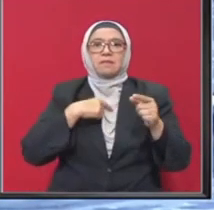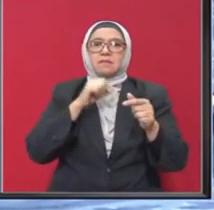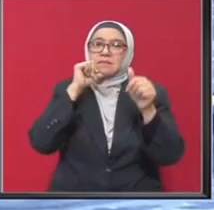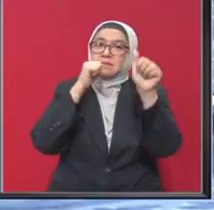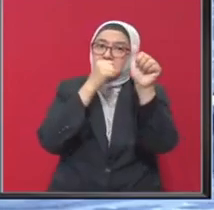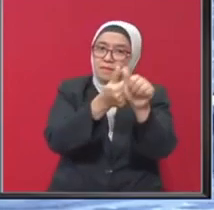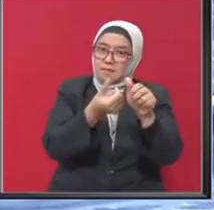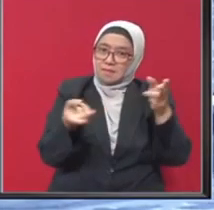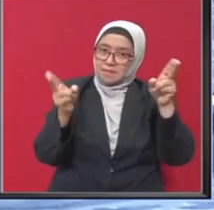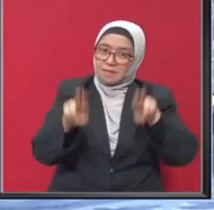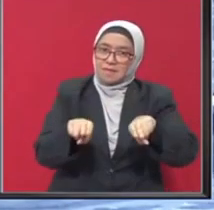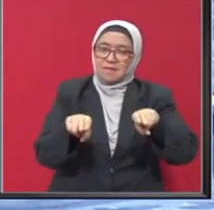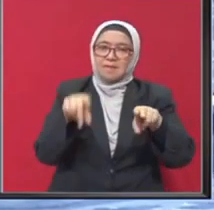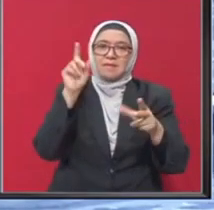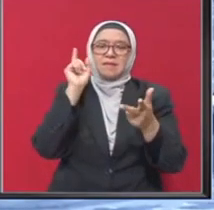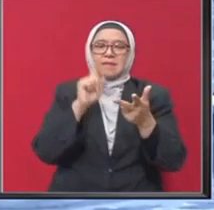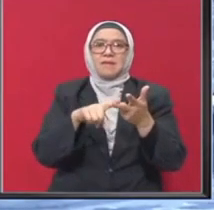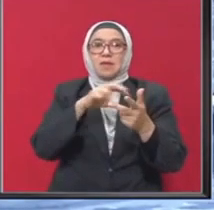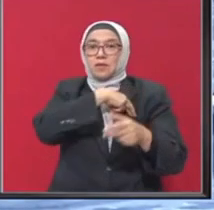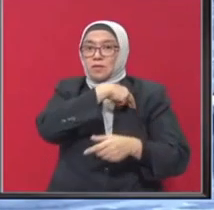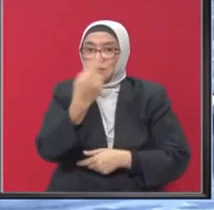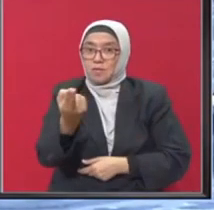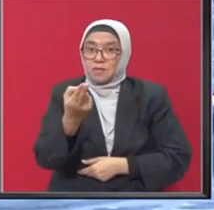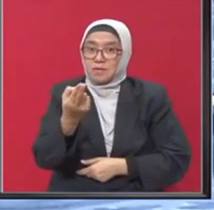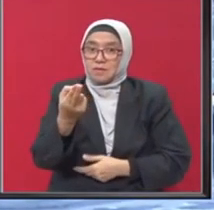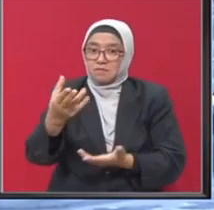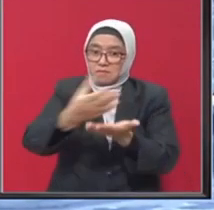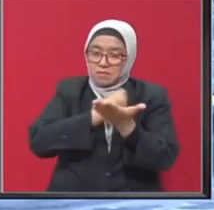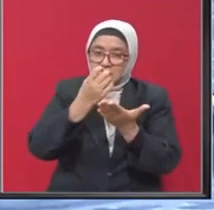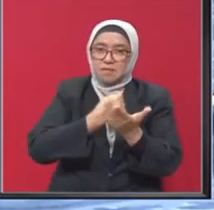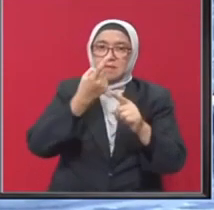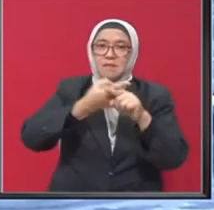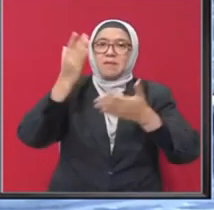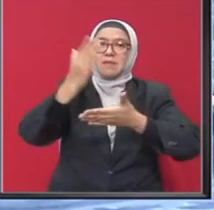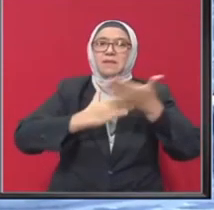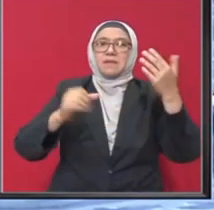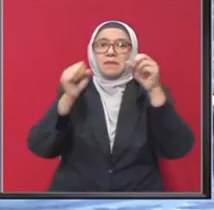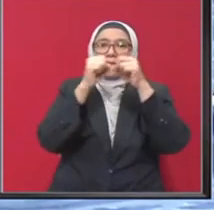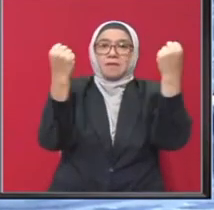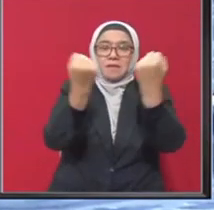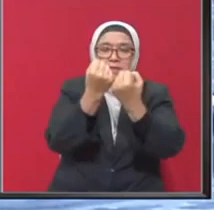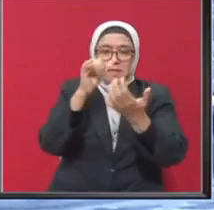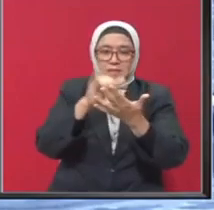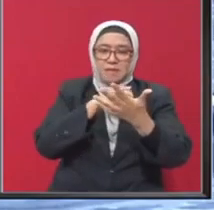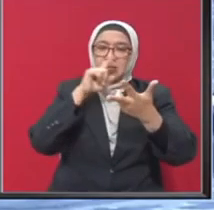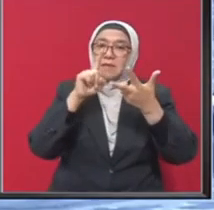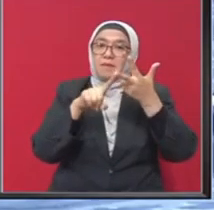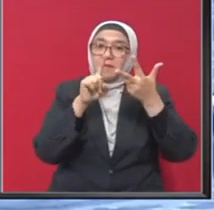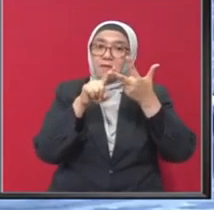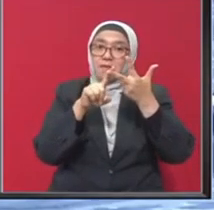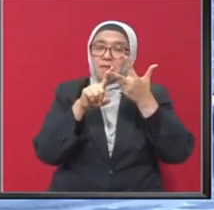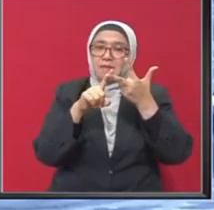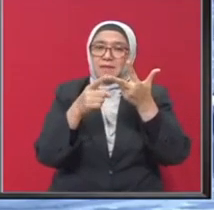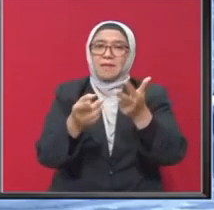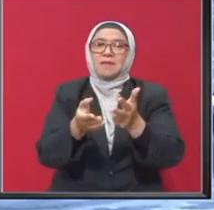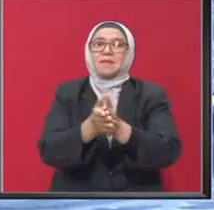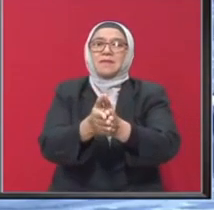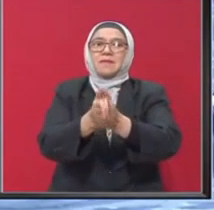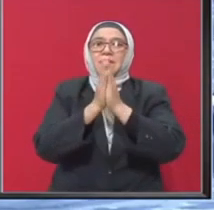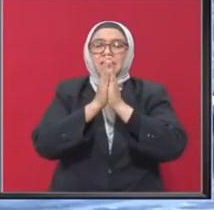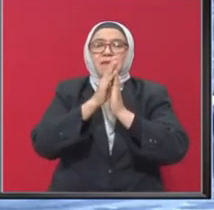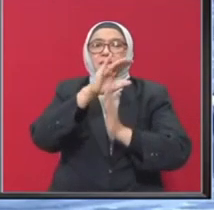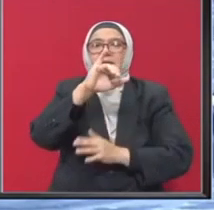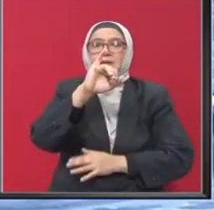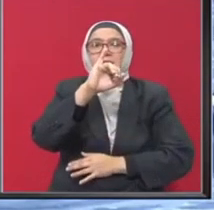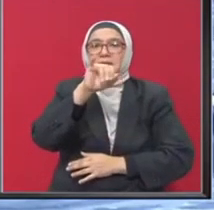ataupun a the magic lamp daripada pH syari'at dan ketiganya ada permohonan injungsi Hai